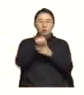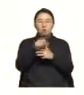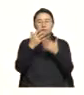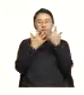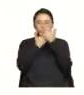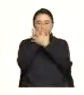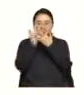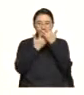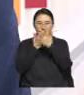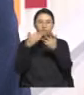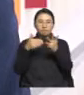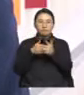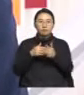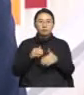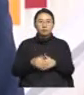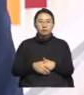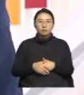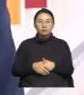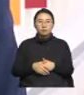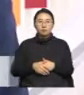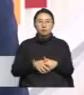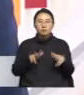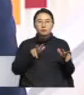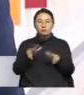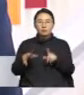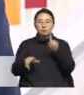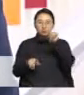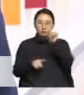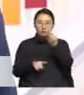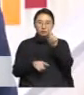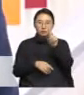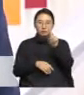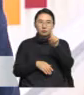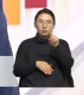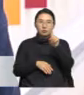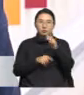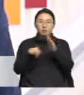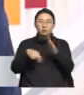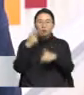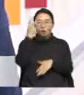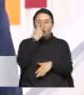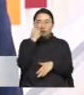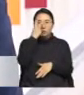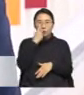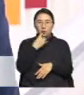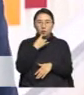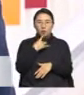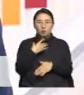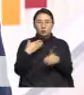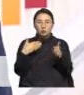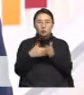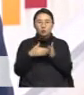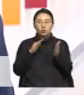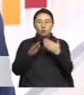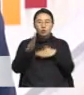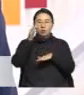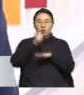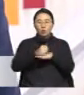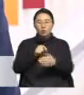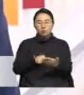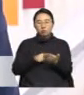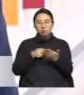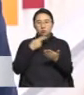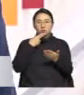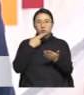희박해 보입니다. 단 한 번 법안심사 소위에서 검토만 하고 그 이후 아무 결과를 내놓지